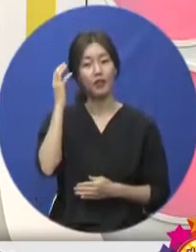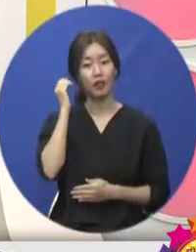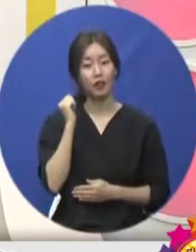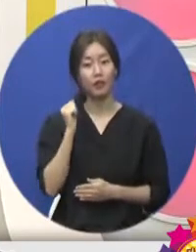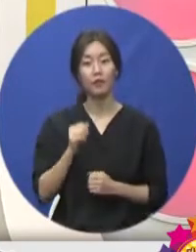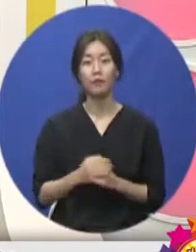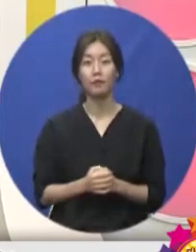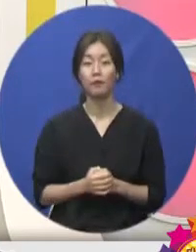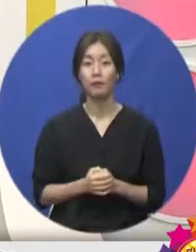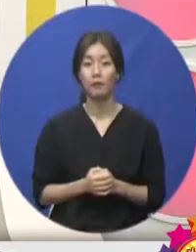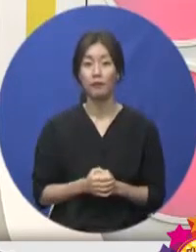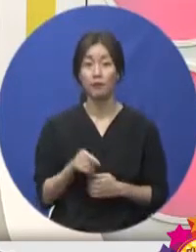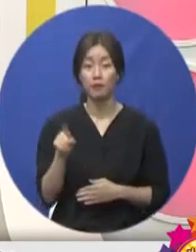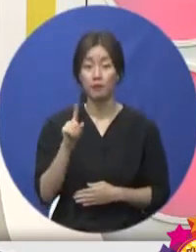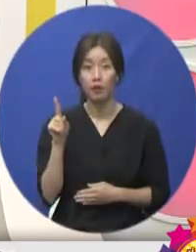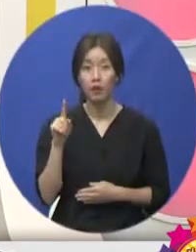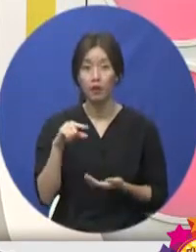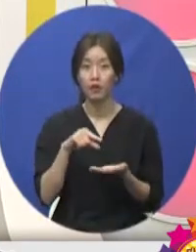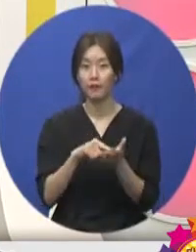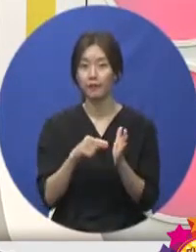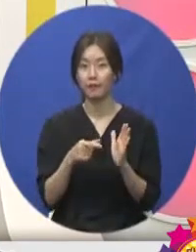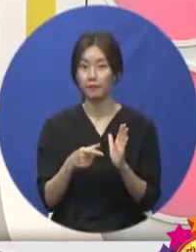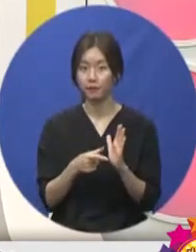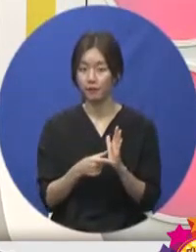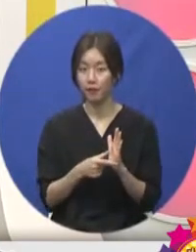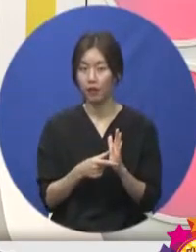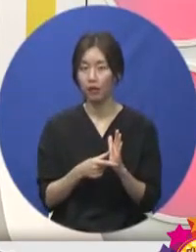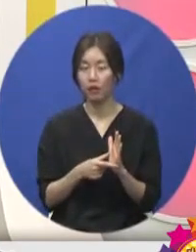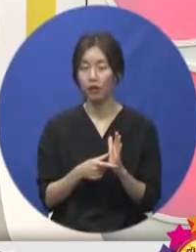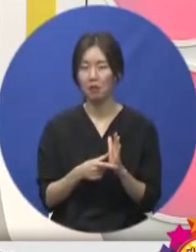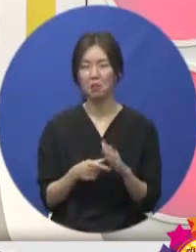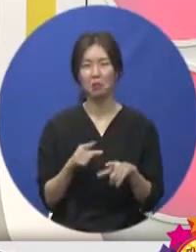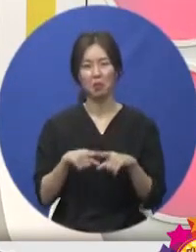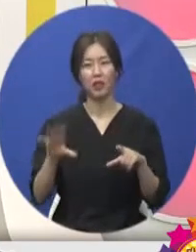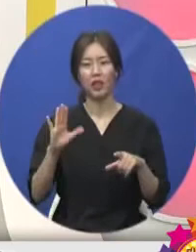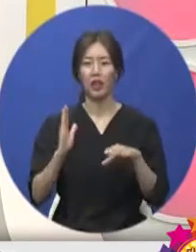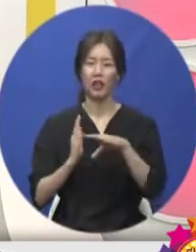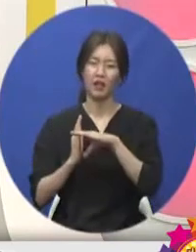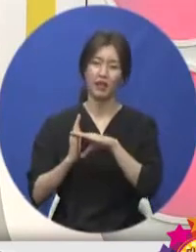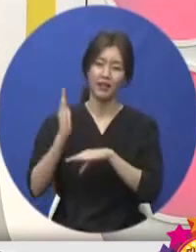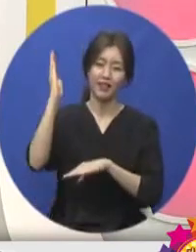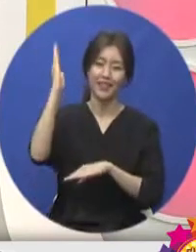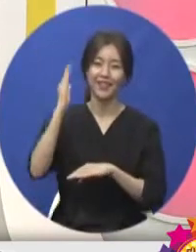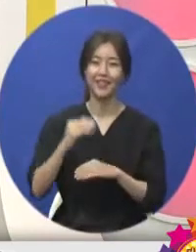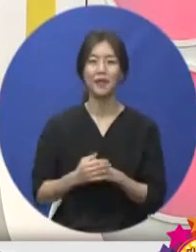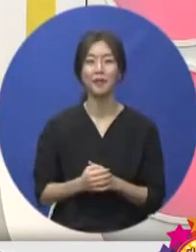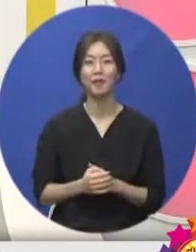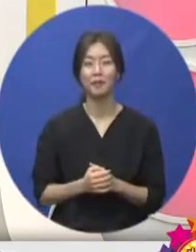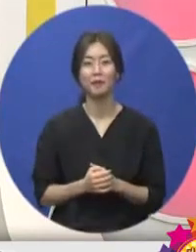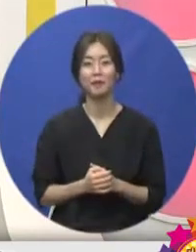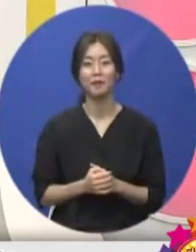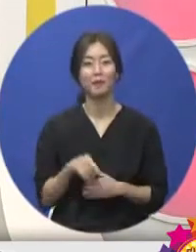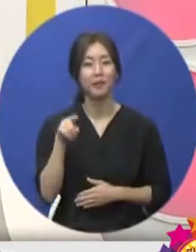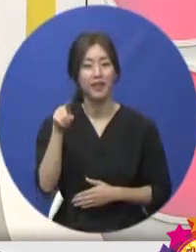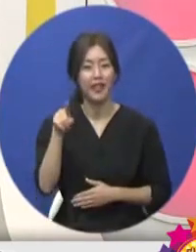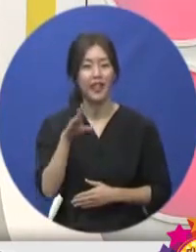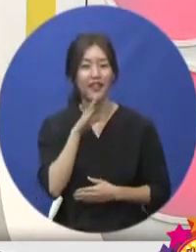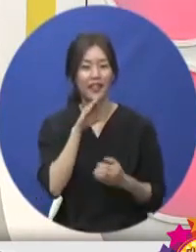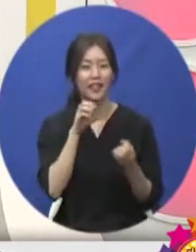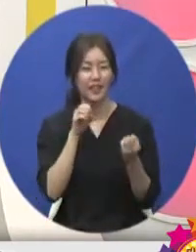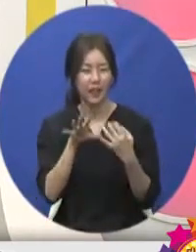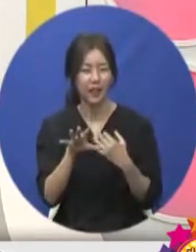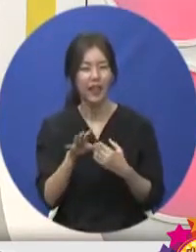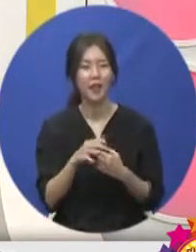네. 근데 이것은 분량이나 정도가 일정 수준을 넘었다는 뜻인데요. 여기가 딱 힌트네.